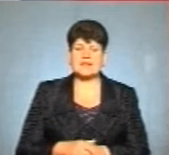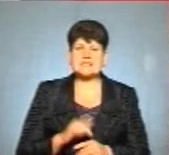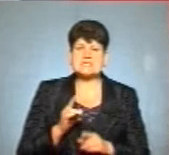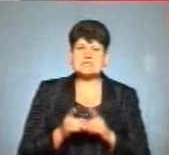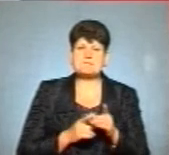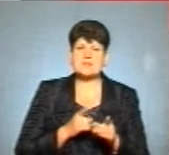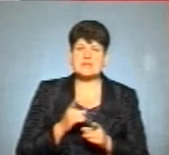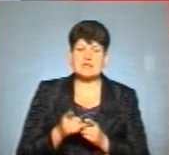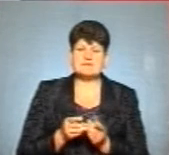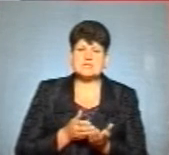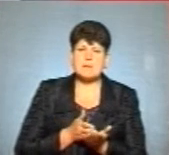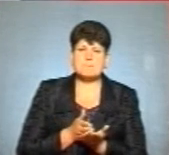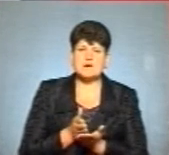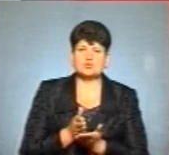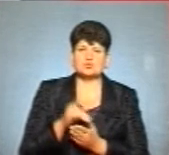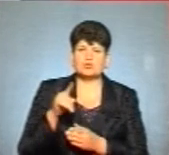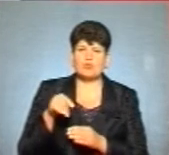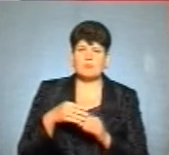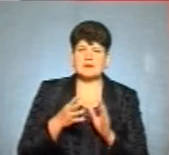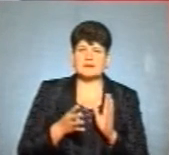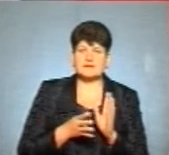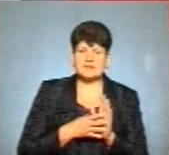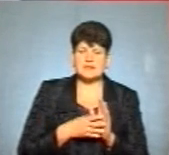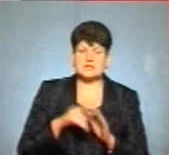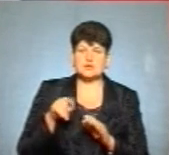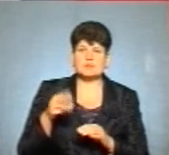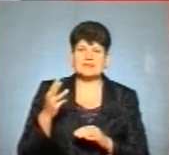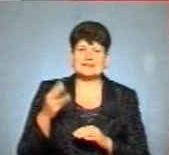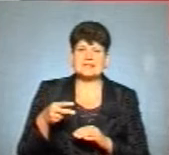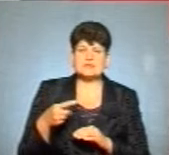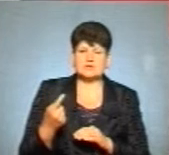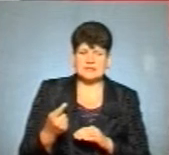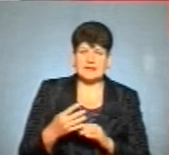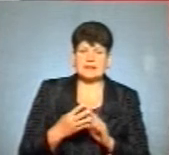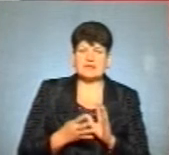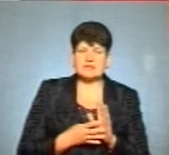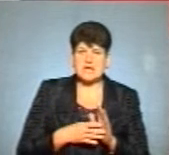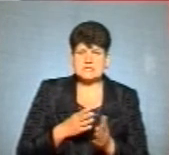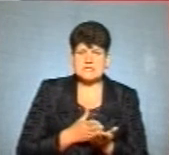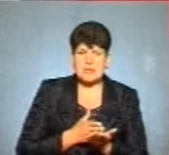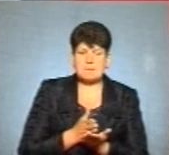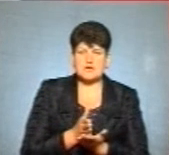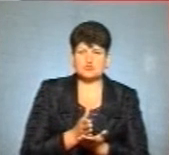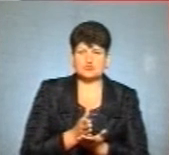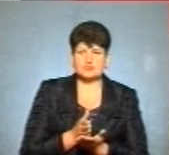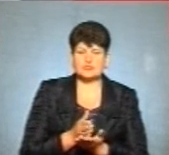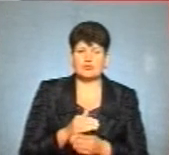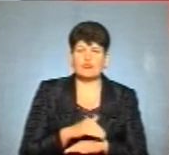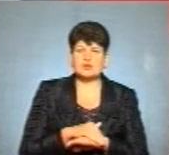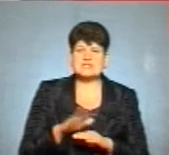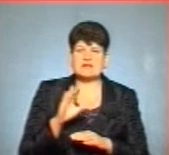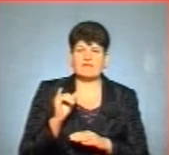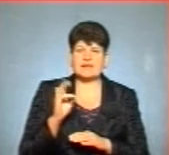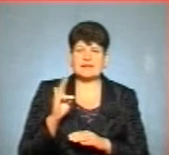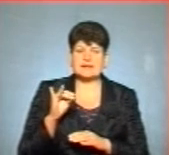Змінився маршрут номер 19 та номер 31. 19-й маршрут від вулиці Винниченка на